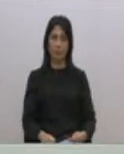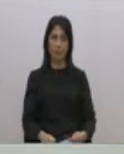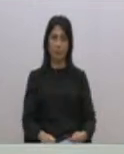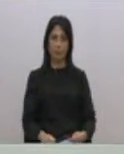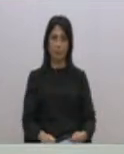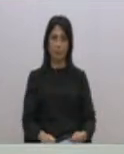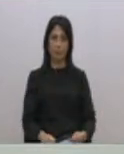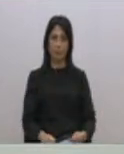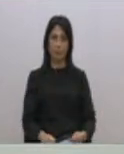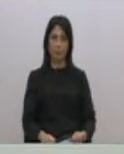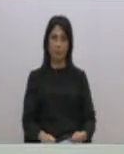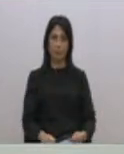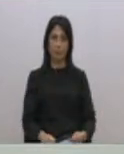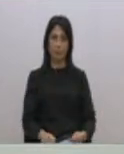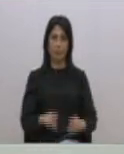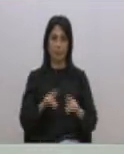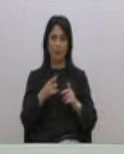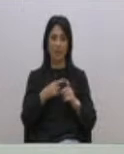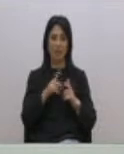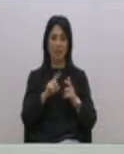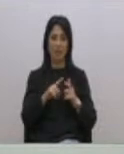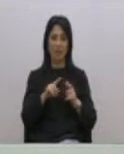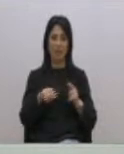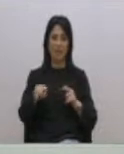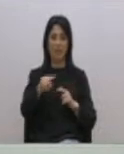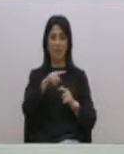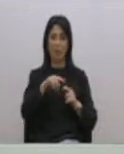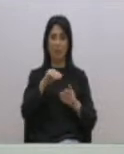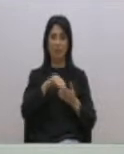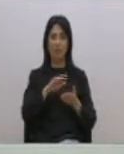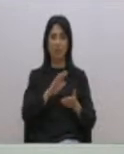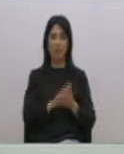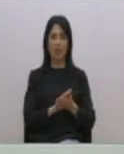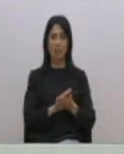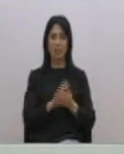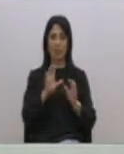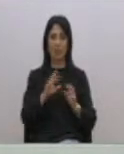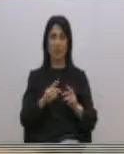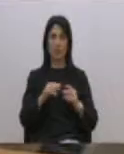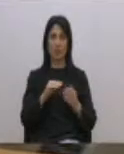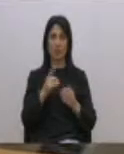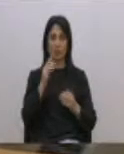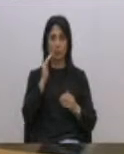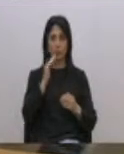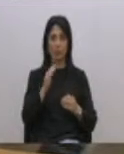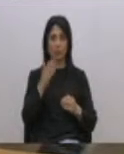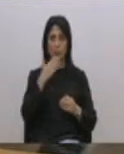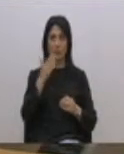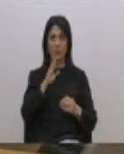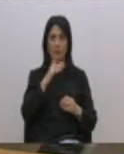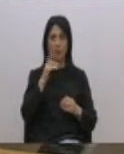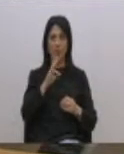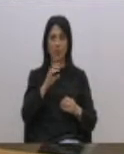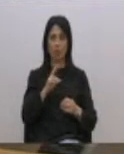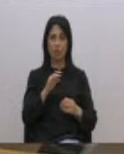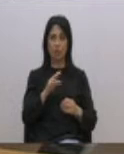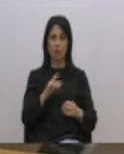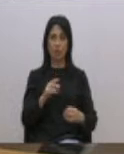92-ე საკითხი დღის წესრიგი საქმის აგვეწარმოშობის დასახელებისა და აღნიშნების შესახებ კანონში ცვლილება პირველ მოსმენად მოხსენებელი ქალბატონ ნინო